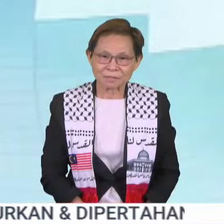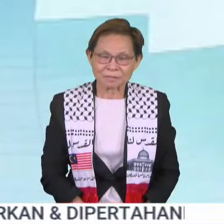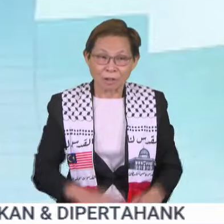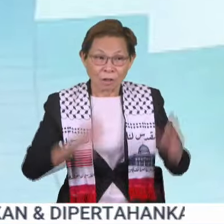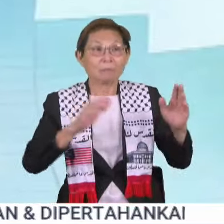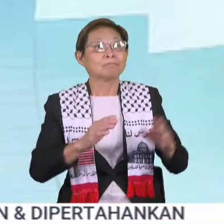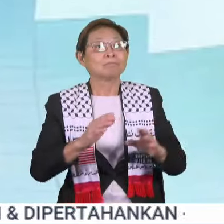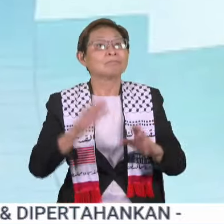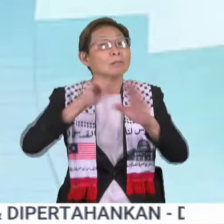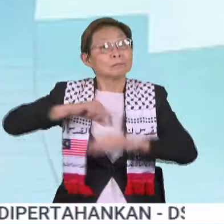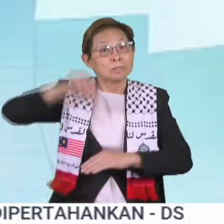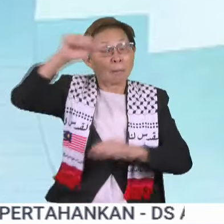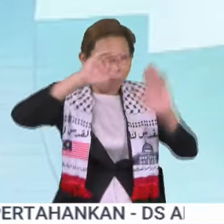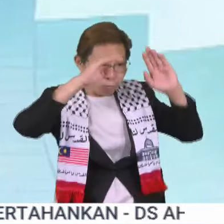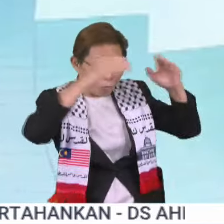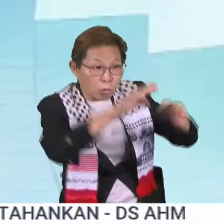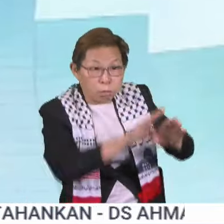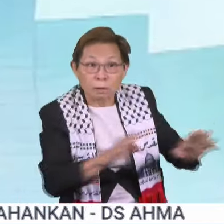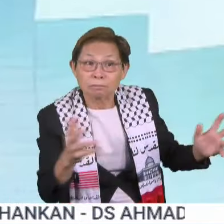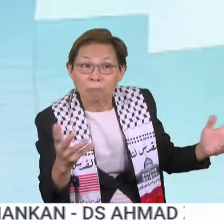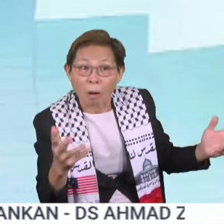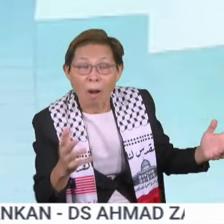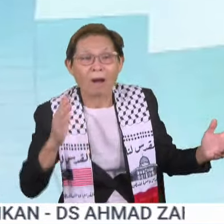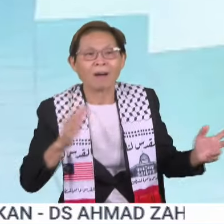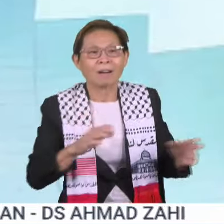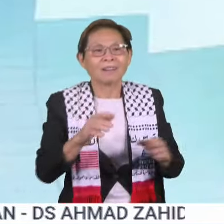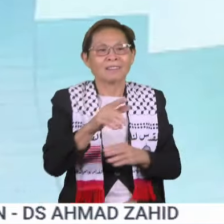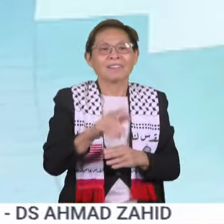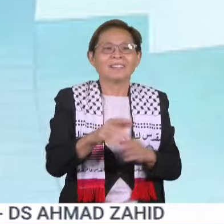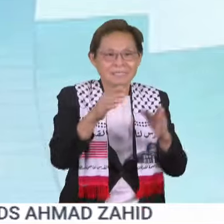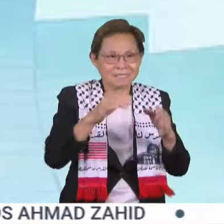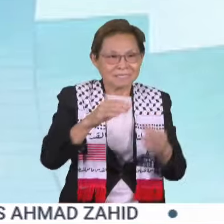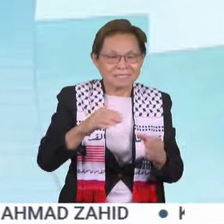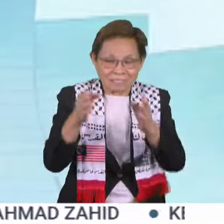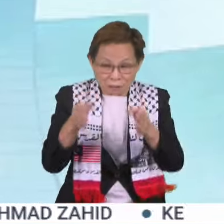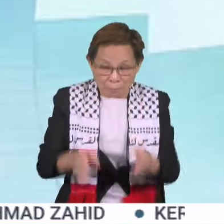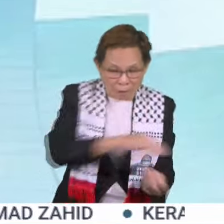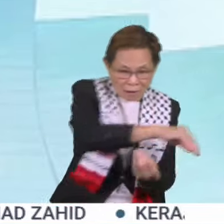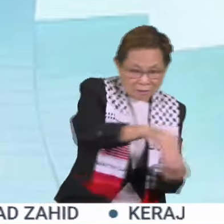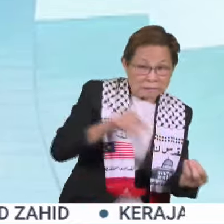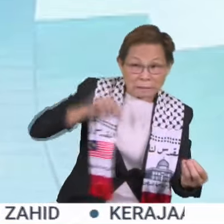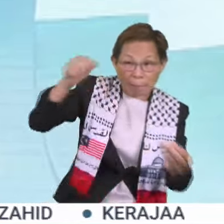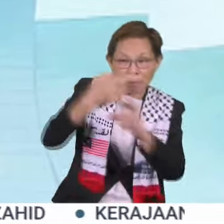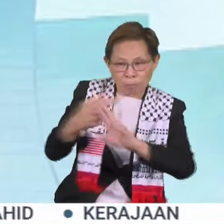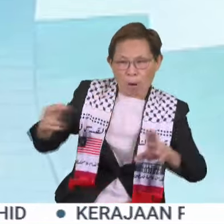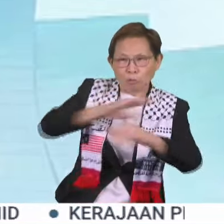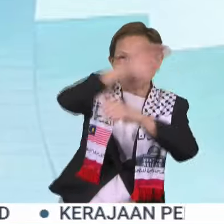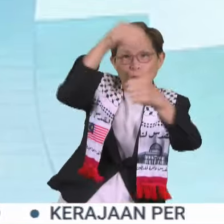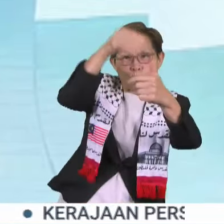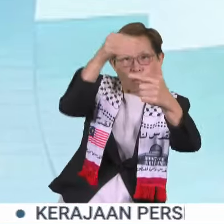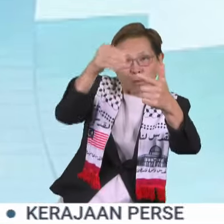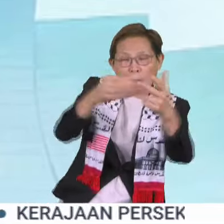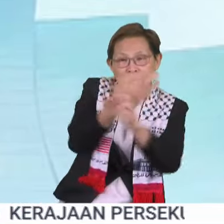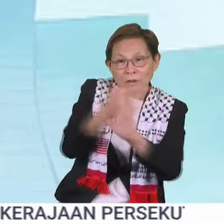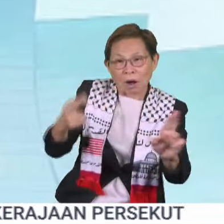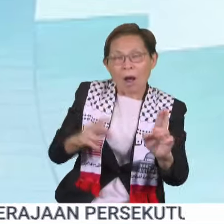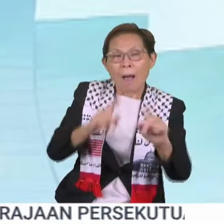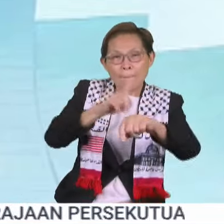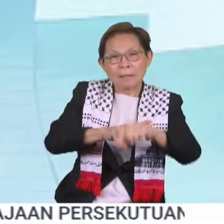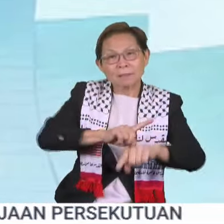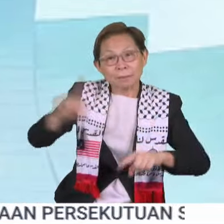Antara fokus negeri di bawah bayu petang ini, bakal jemaah haji Sabah perlu bersedia dalam semua aspek sepanjang